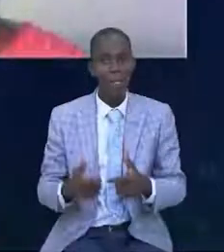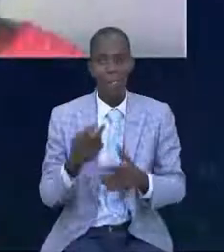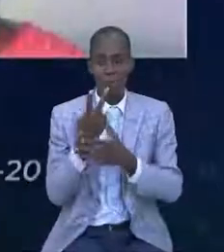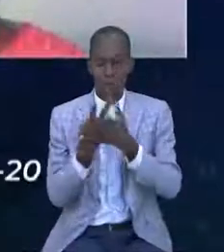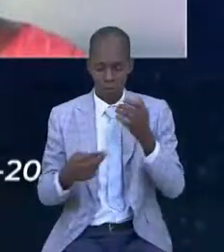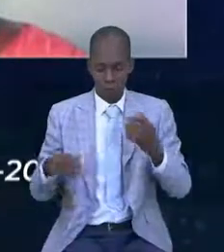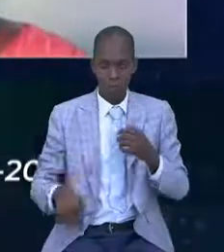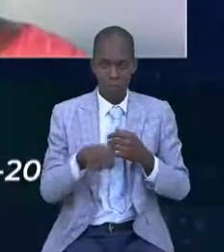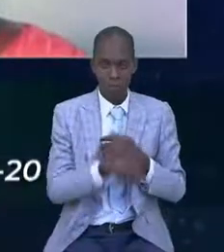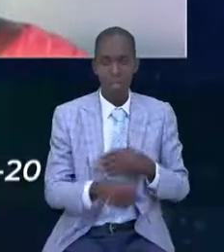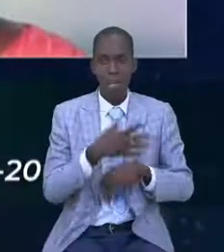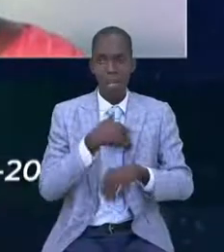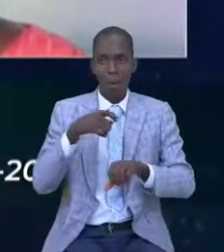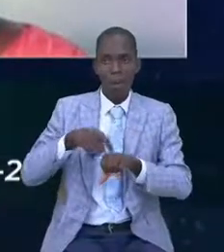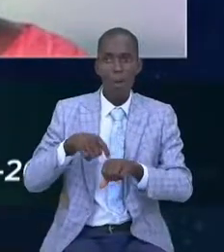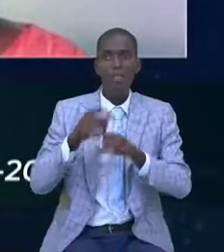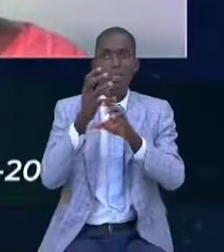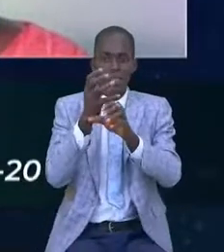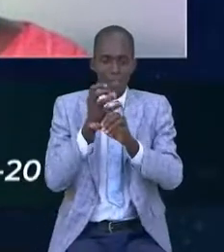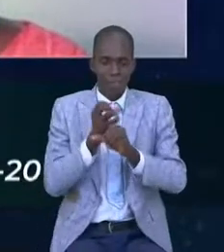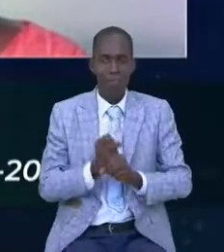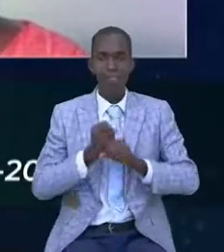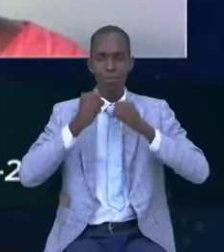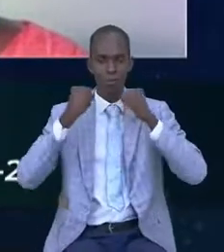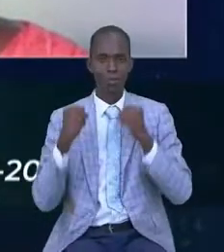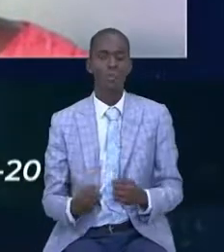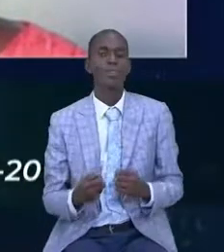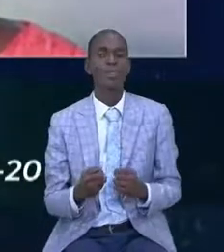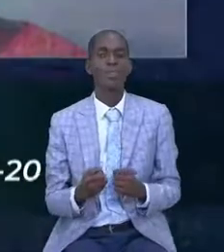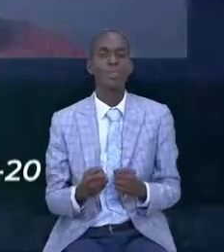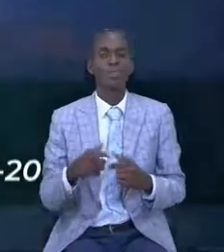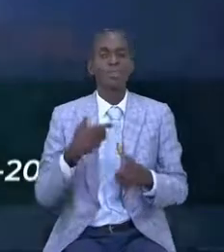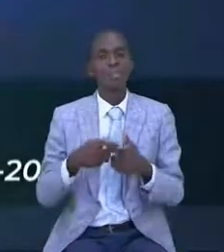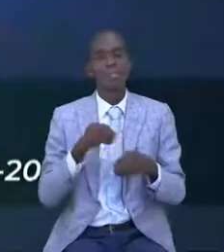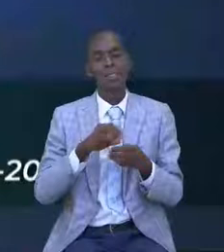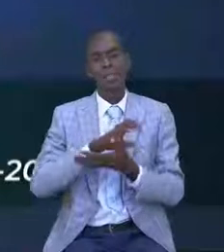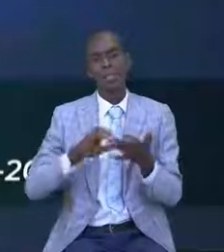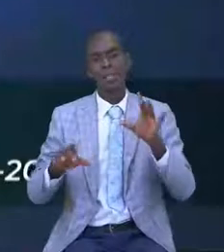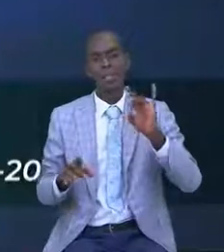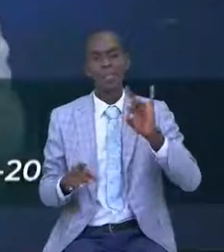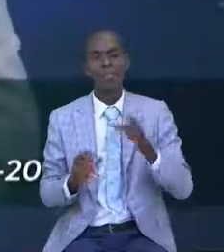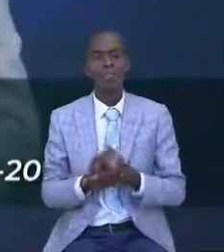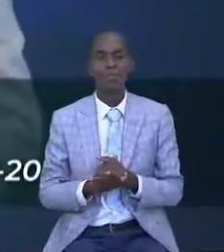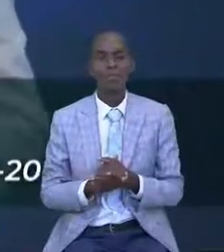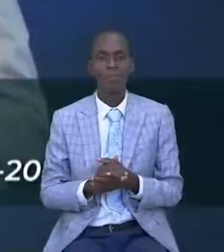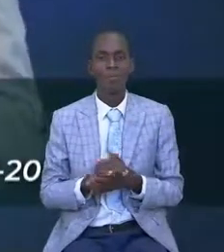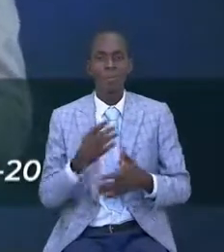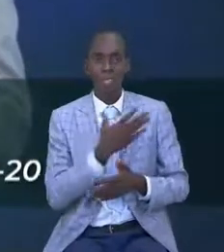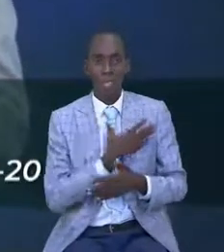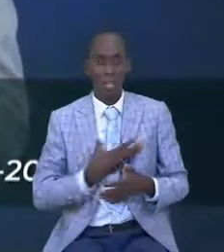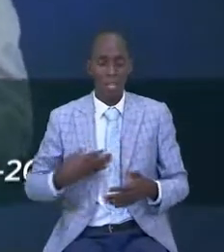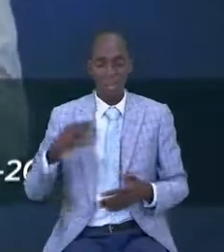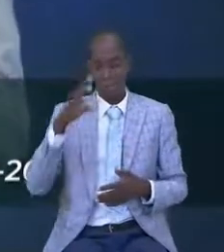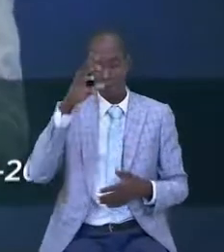et le prenant par la main droite, il le fit lever. Au même instant, ses pieds et ses chevilles devinrent